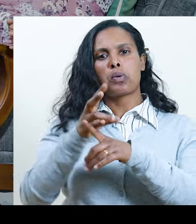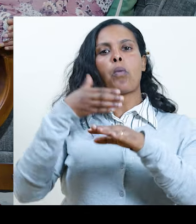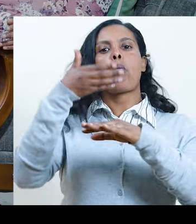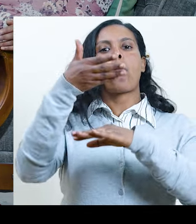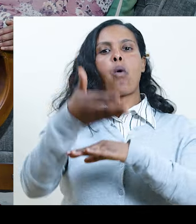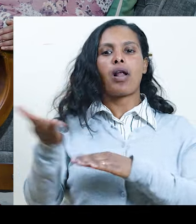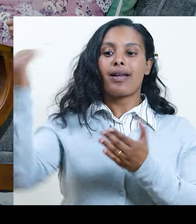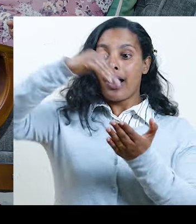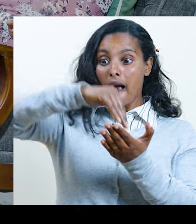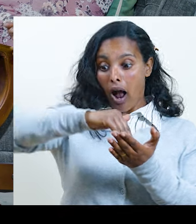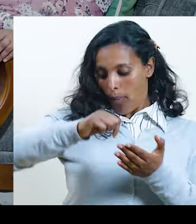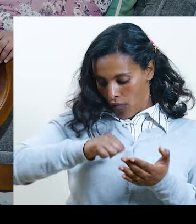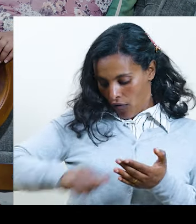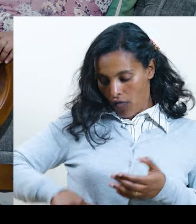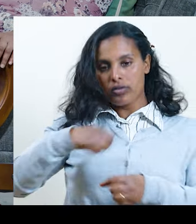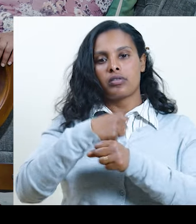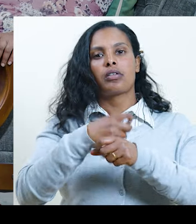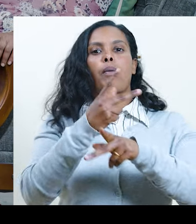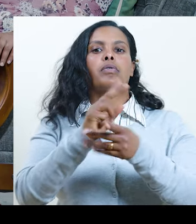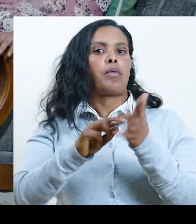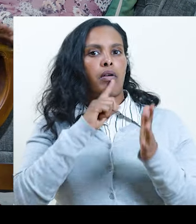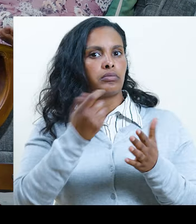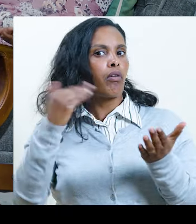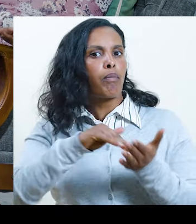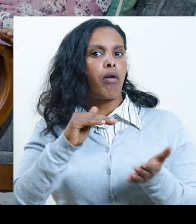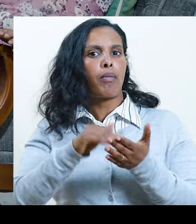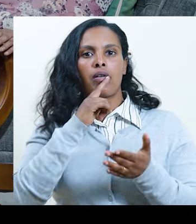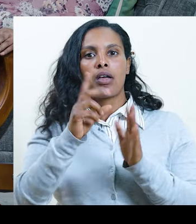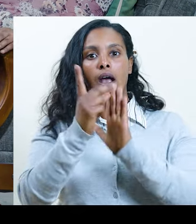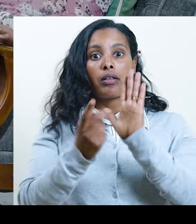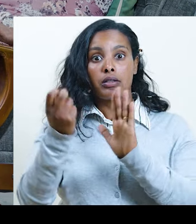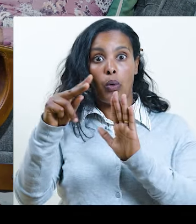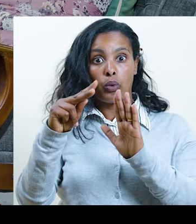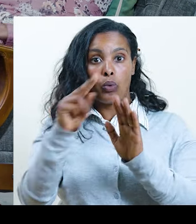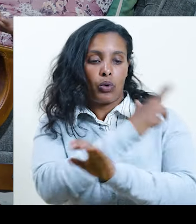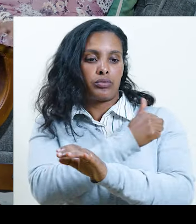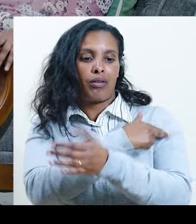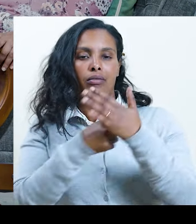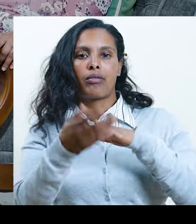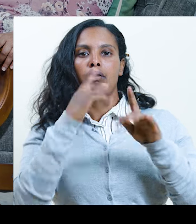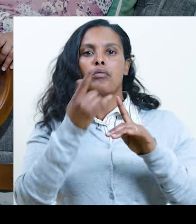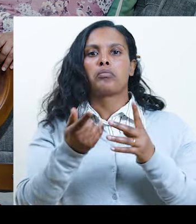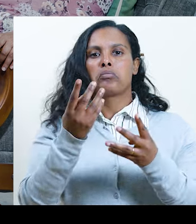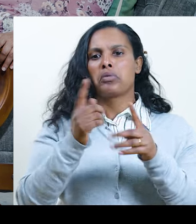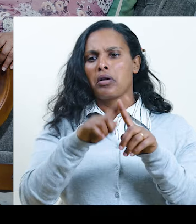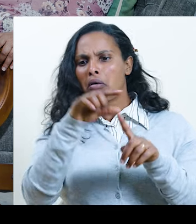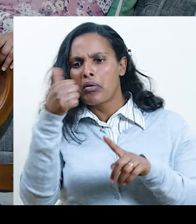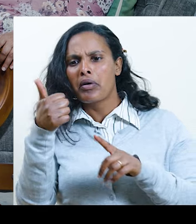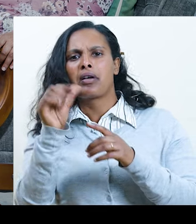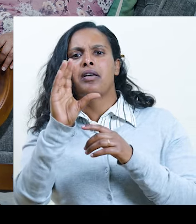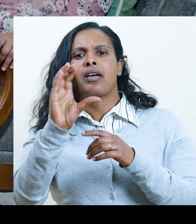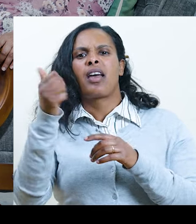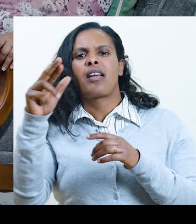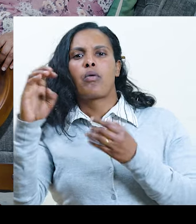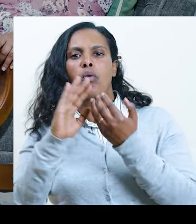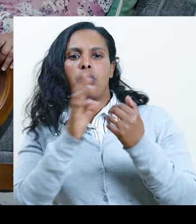በኋላ አገግመሽ ደግሞ ሌላ ሰርጀሪ ይጠብቅሻል። የካቲቱን ሳይጨምር አሁን ላይ ኪዩር ሆስፒታል የምታከምበት ሆስፒታል